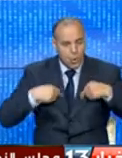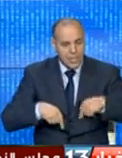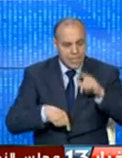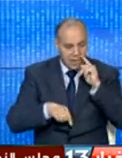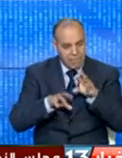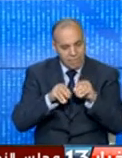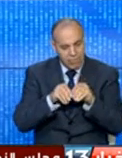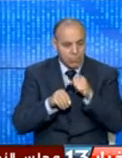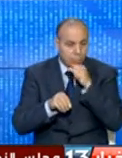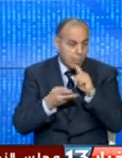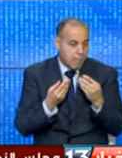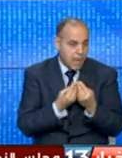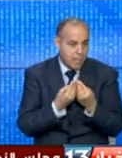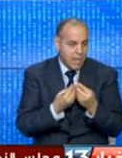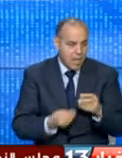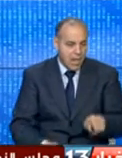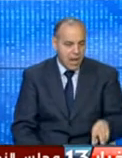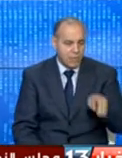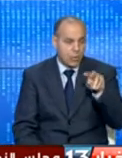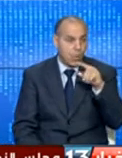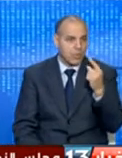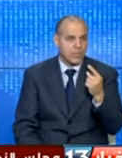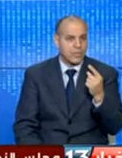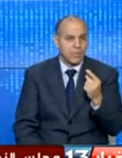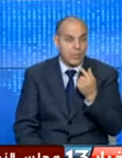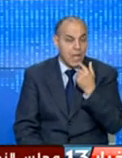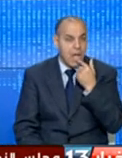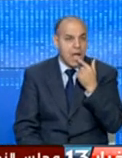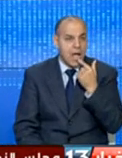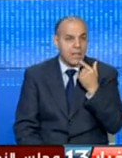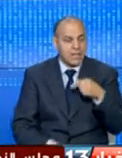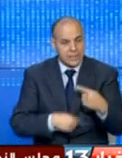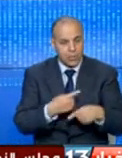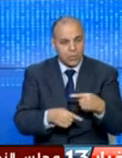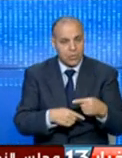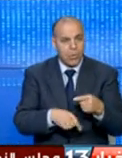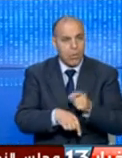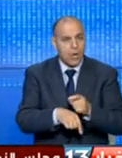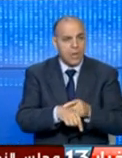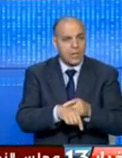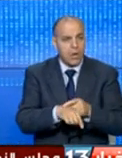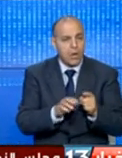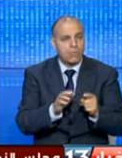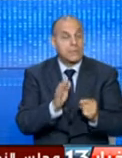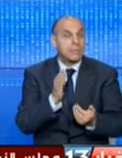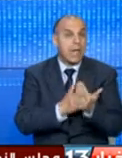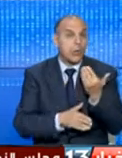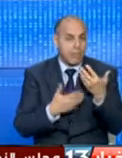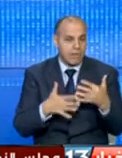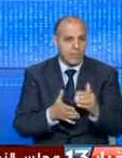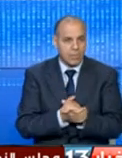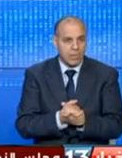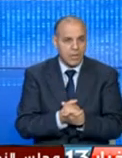والأسرة وكبار السن لسنة 21 و2000 والتي تواصلت إلى حدود الساعات الأولى من فجر اليوم.